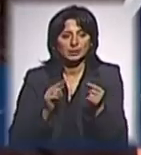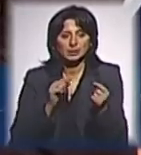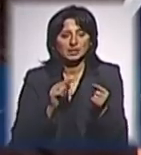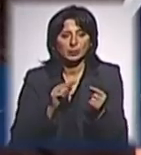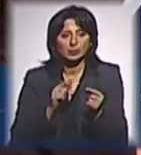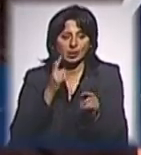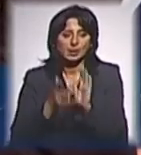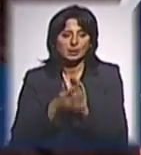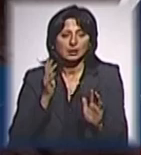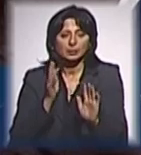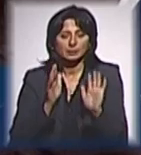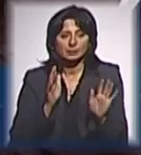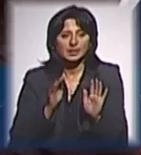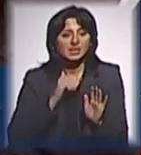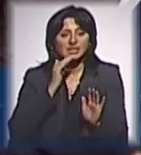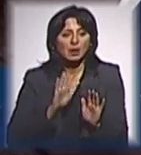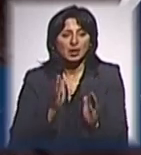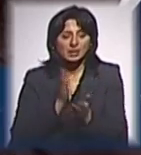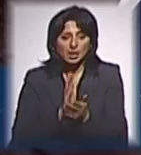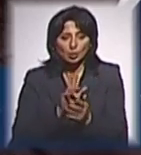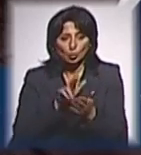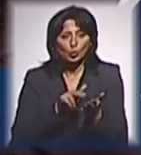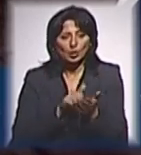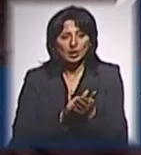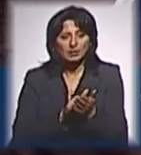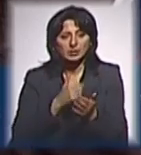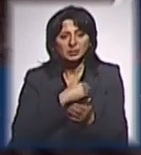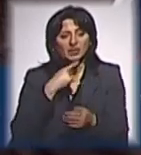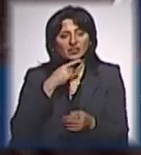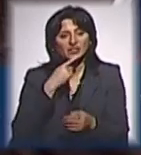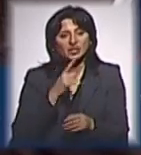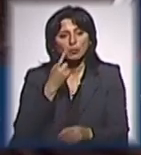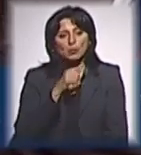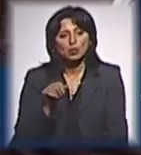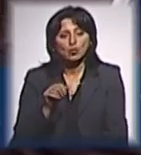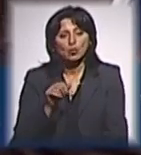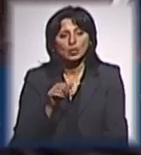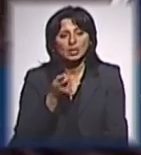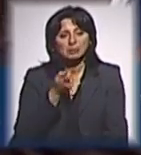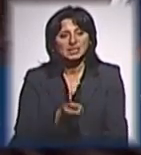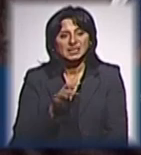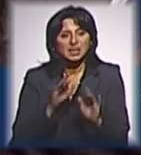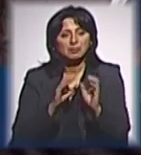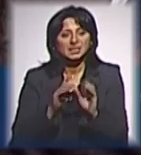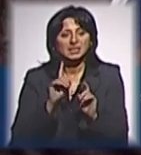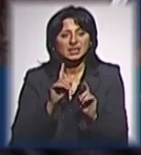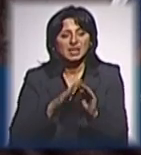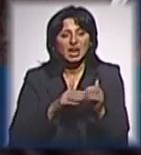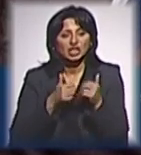წინააღმდეგობა გავუწიოთ. რა თქმა უნდა, ეს საკმარისი არ იქნება და უკაცრავად მინდა ვთქვა, ეს მხოლოდ მცირე ბიზნესისთვის არ